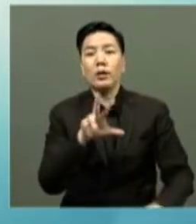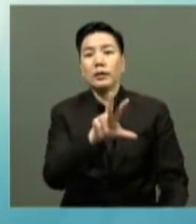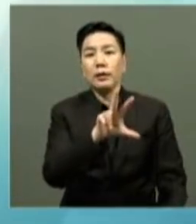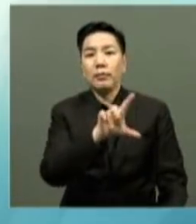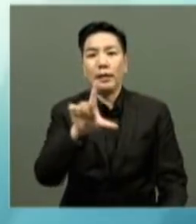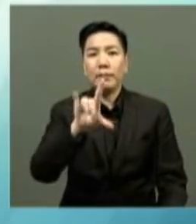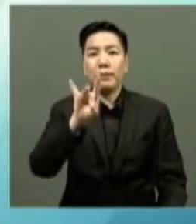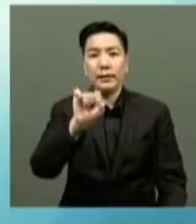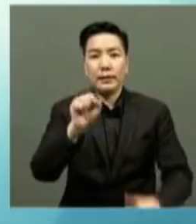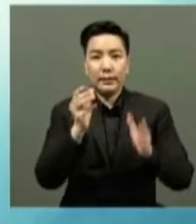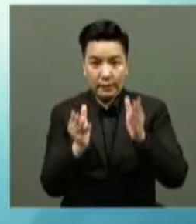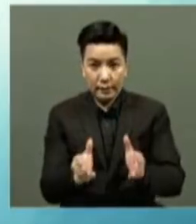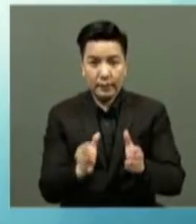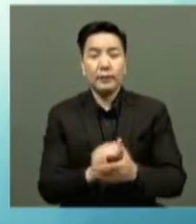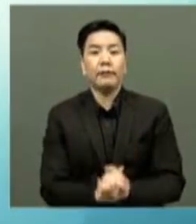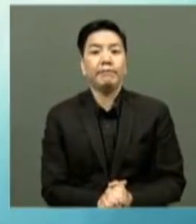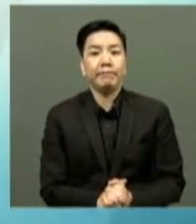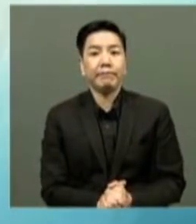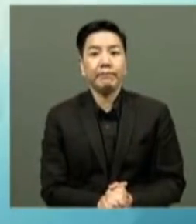3800000คนนะครับ